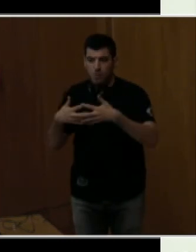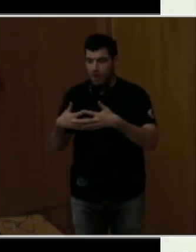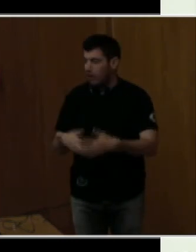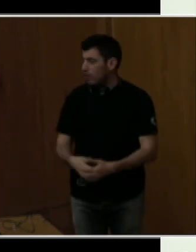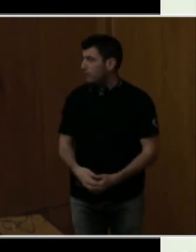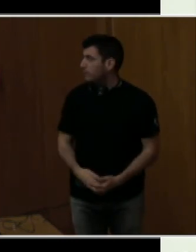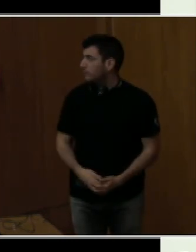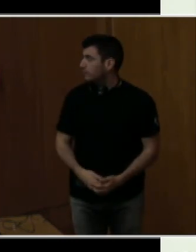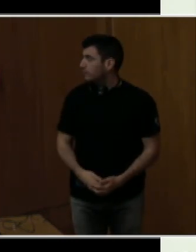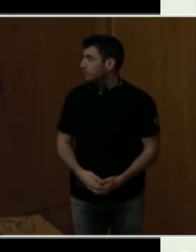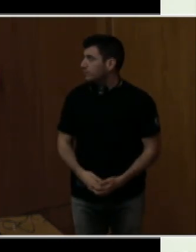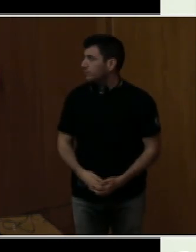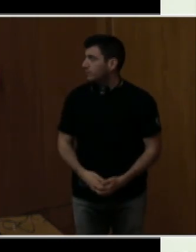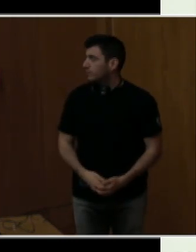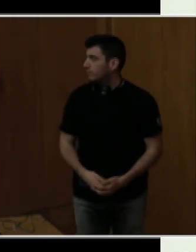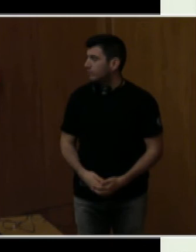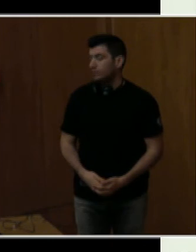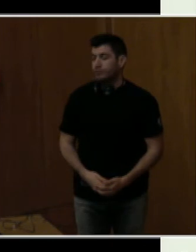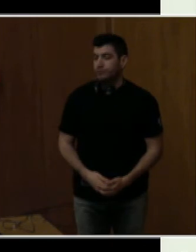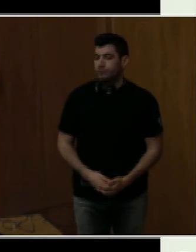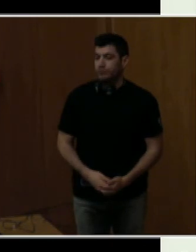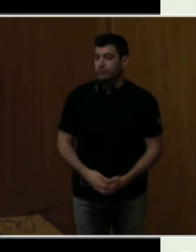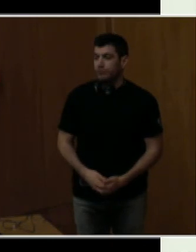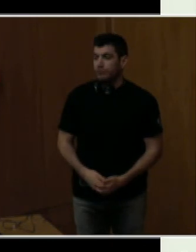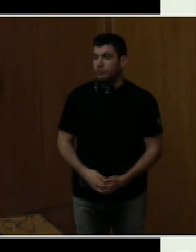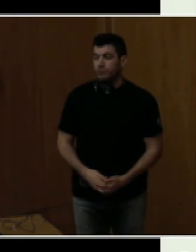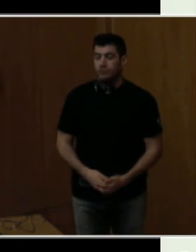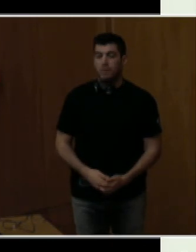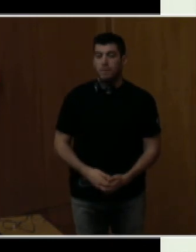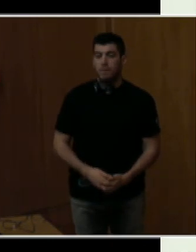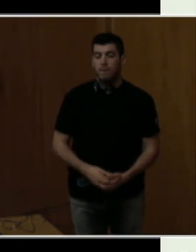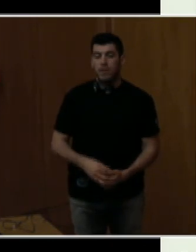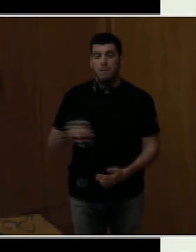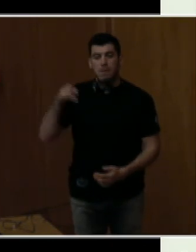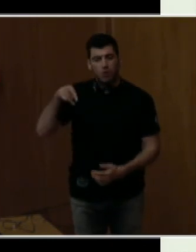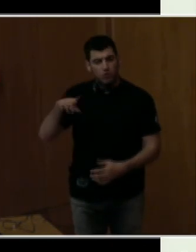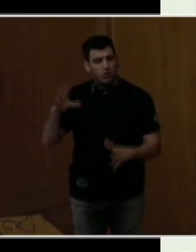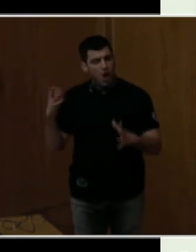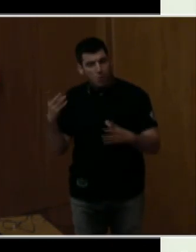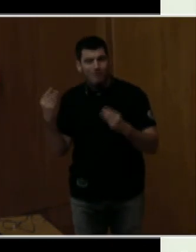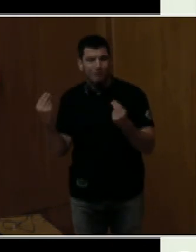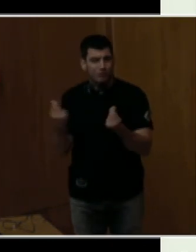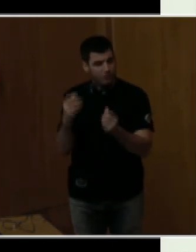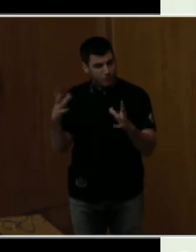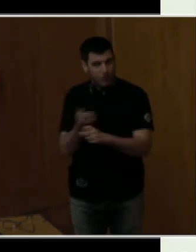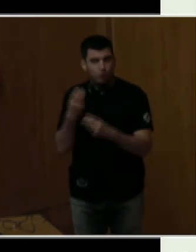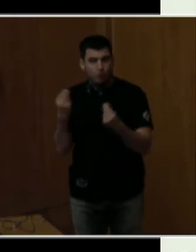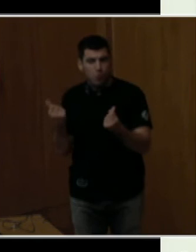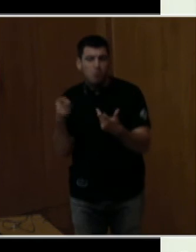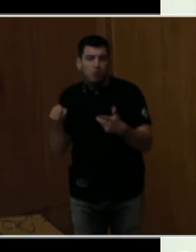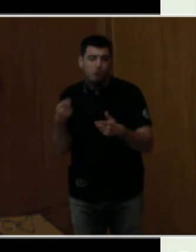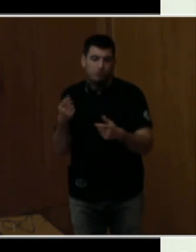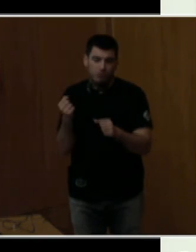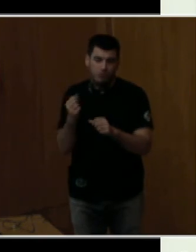Όλα καλά λοιπόν με τους πυκνωτές. Έχουμε βρει τον τρόπο να κάνουμε τη δουλειά μας για τις ηλεκτρονικές μνήμες. Παρ' όλα αυτά υπάρχει ένα σημαντικό πρόβλημα.